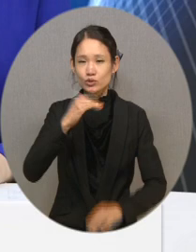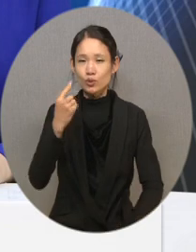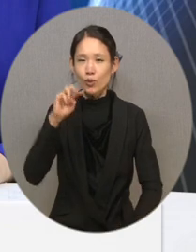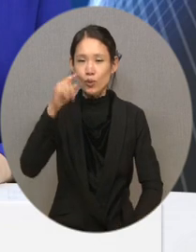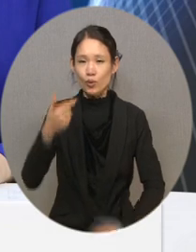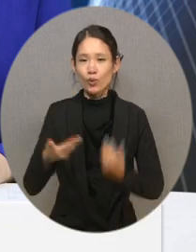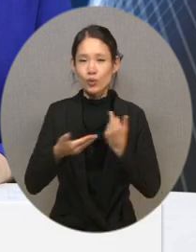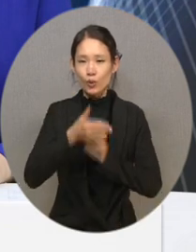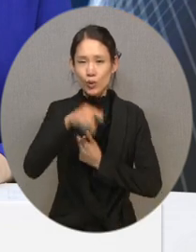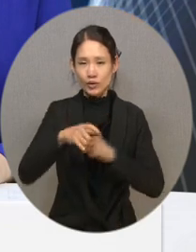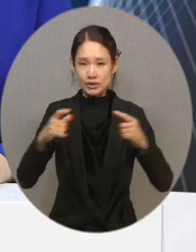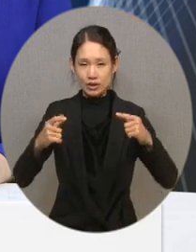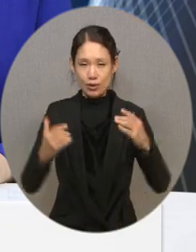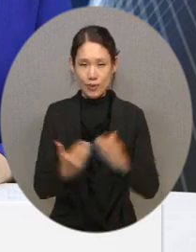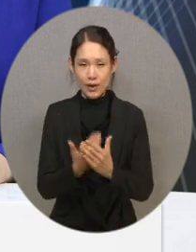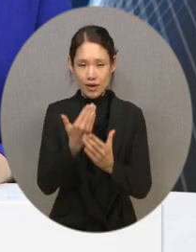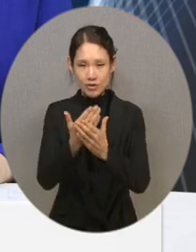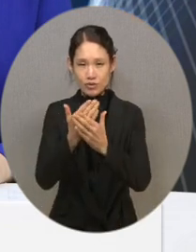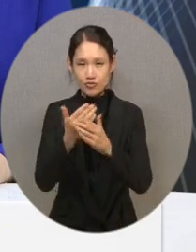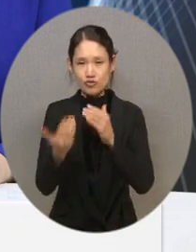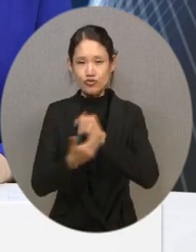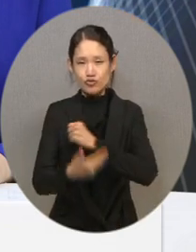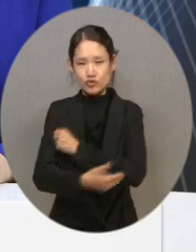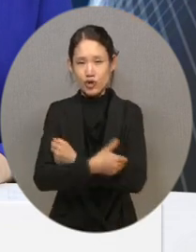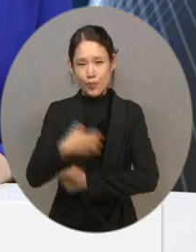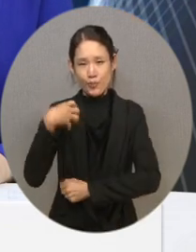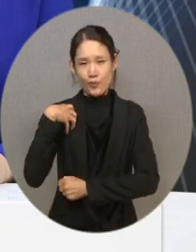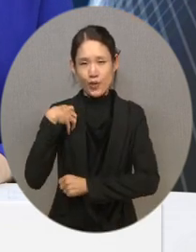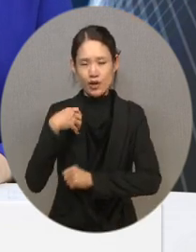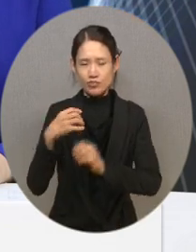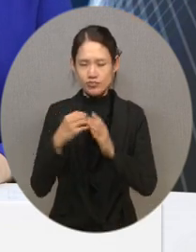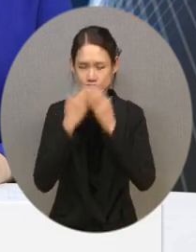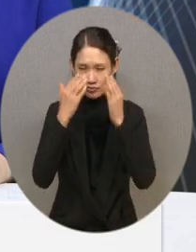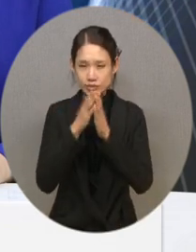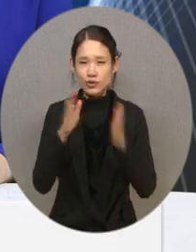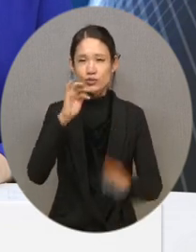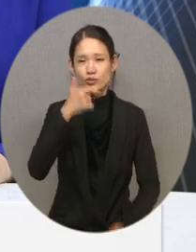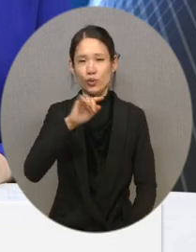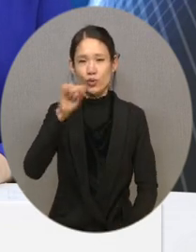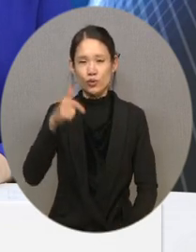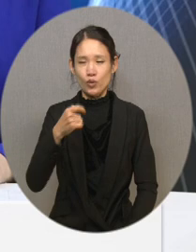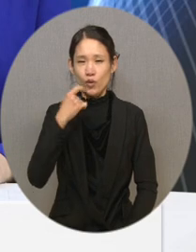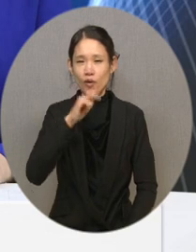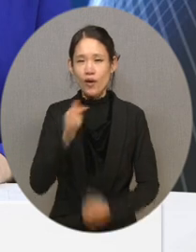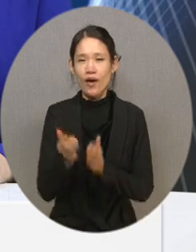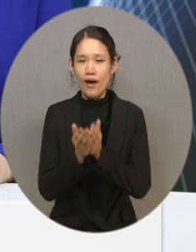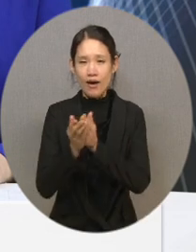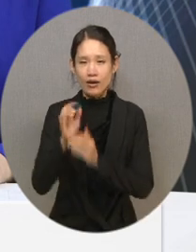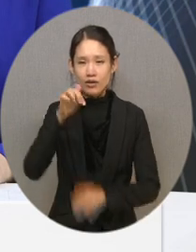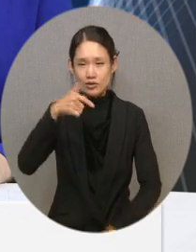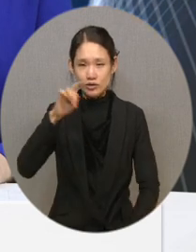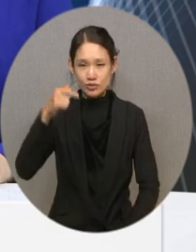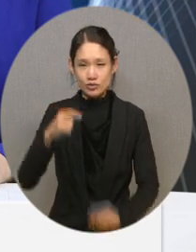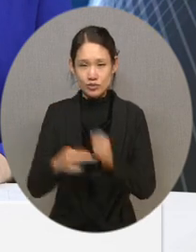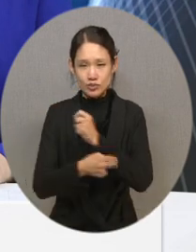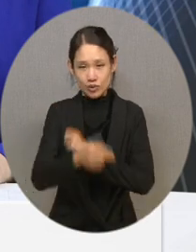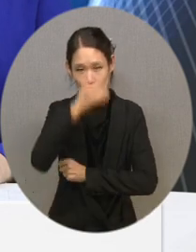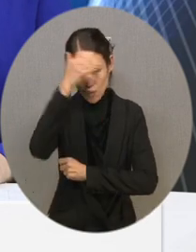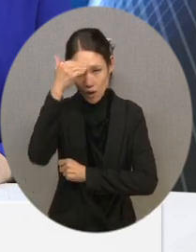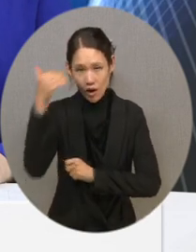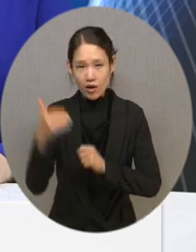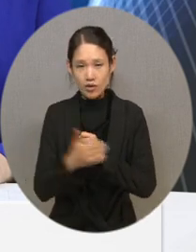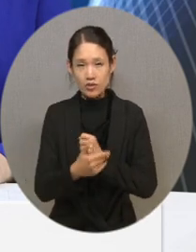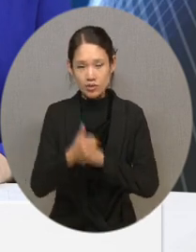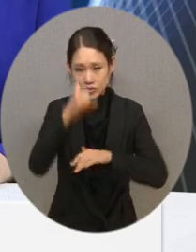발전의 거점으로 삼기 위해 발벗고 나섰습니다. 녹동항과 거금도를 잇는 관광의 거점으로도 한의